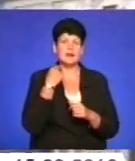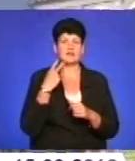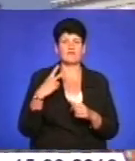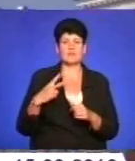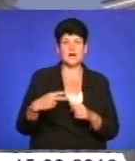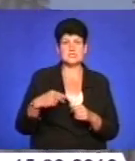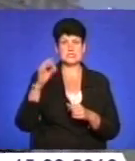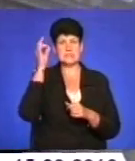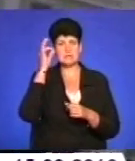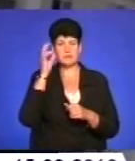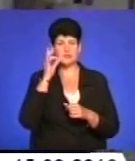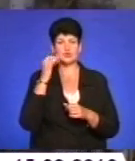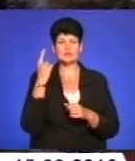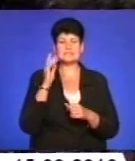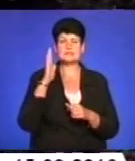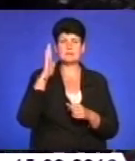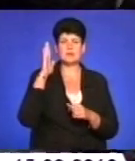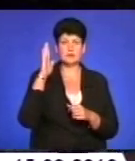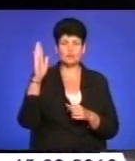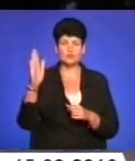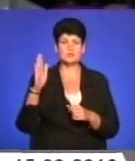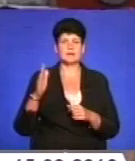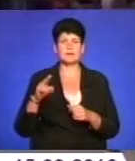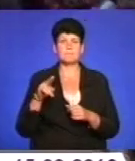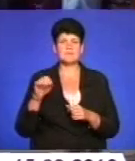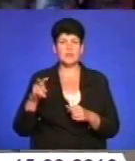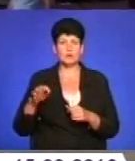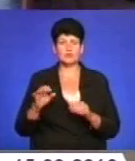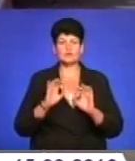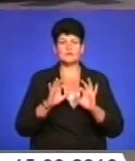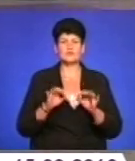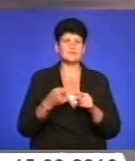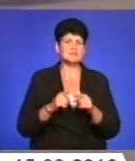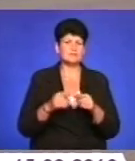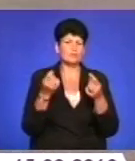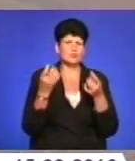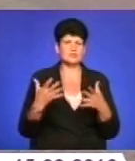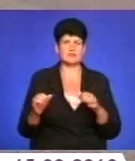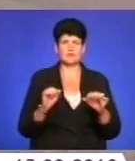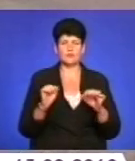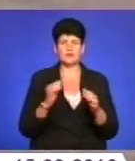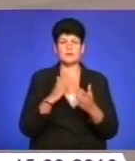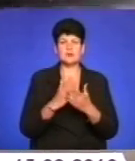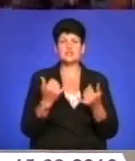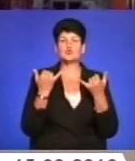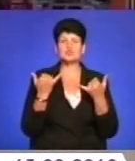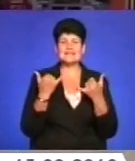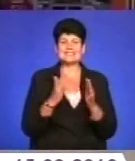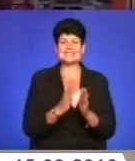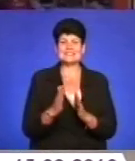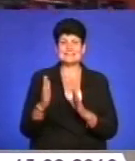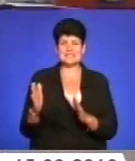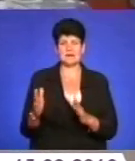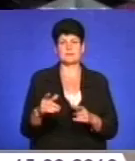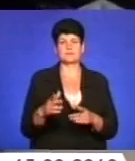та Німеччини. Один з майбутніх пілотів літального апарата розповів, що дрон досить простий у керуванні та обладнаний сучасними системами для